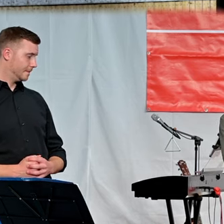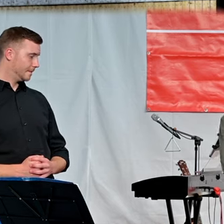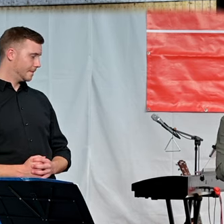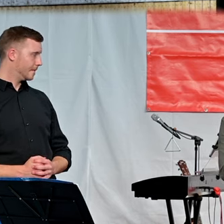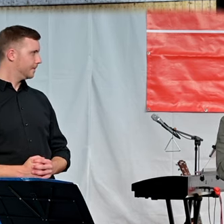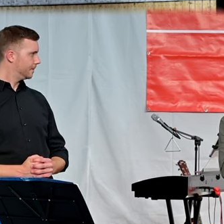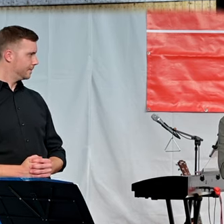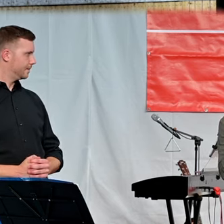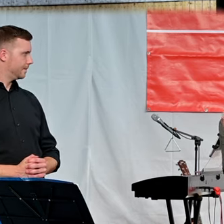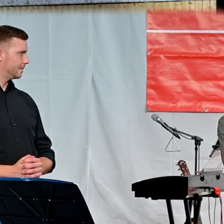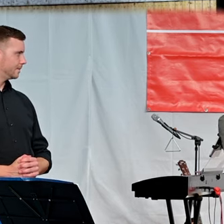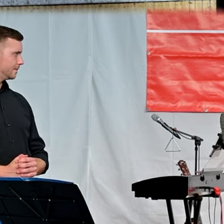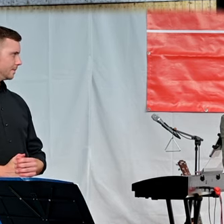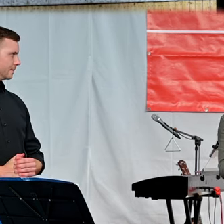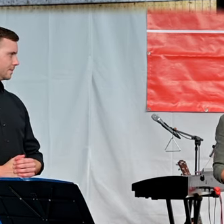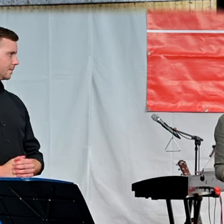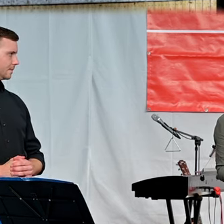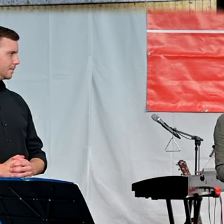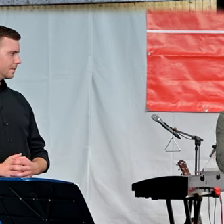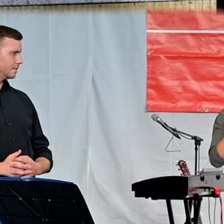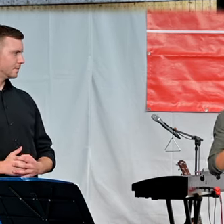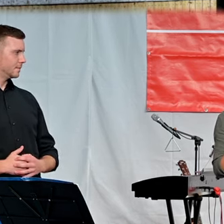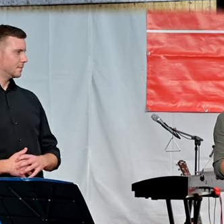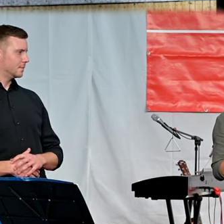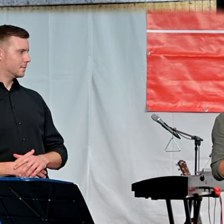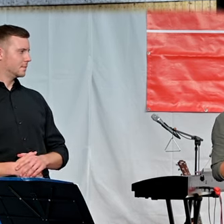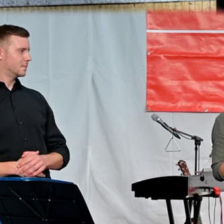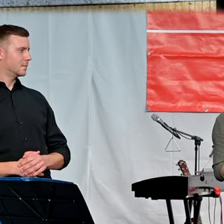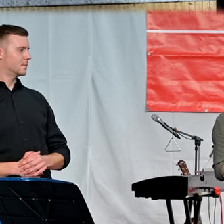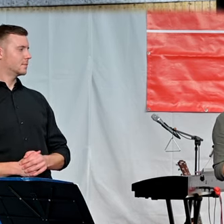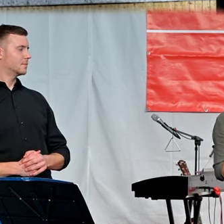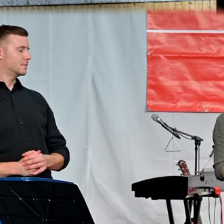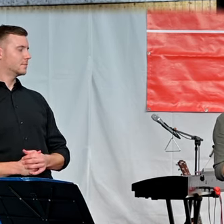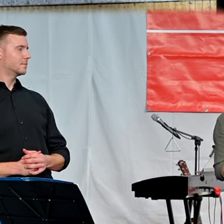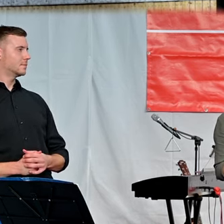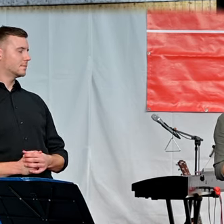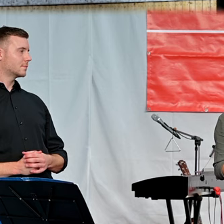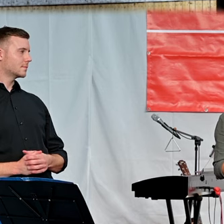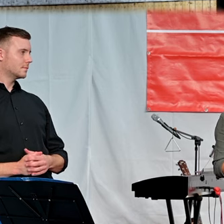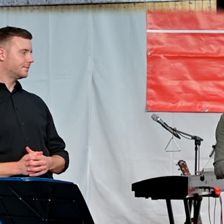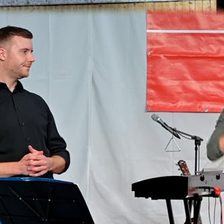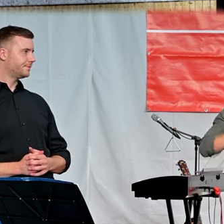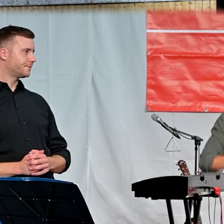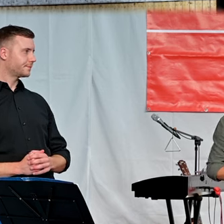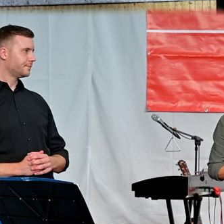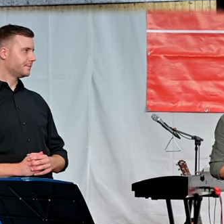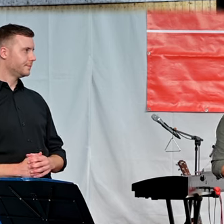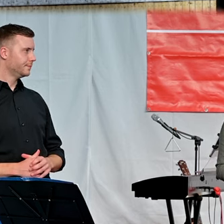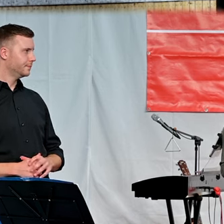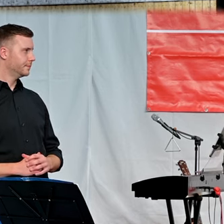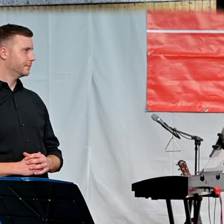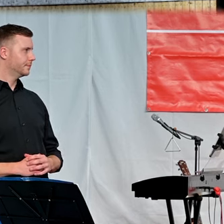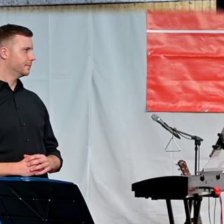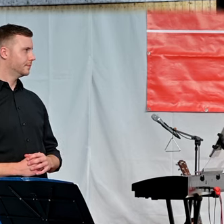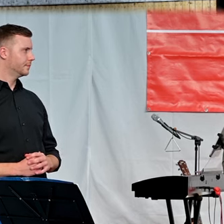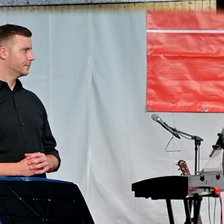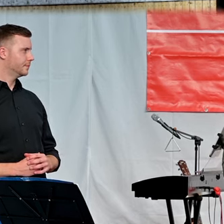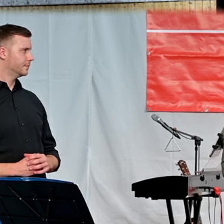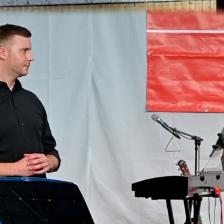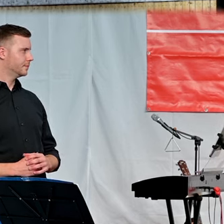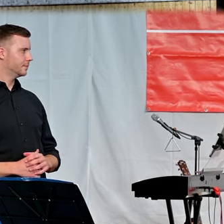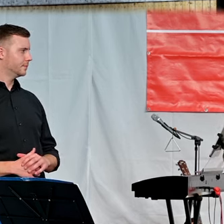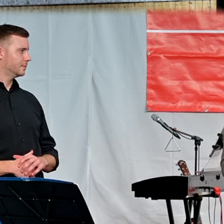Frage nach der Eschatologie nach. Das sind alles Fragen und Fakten, die man googeln